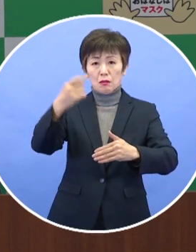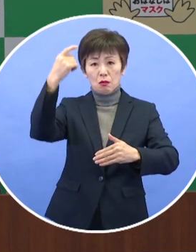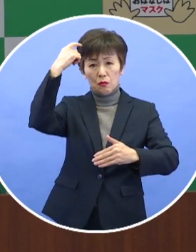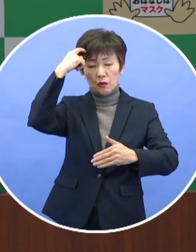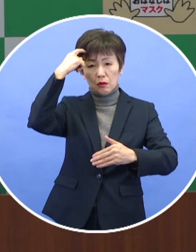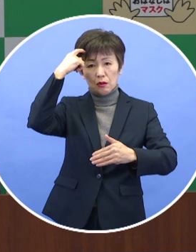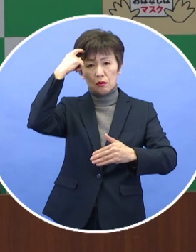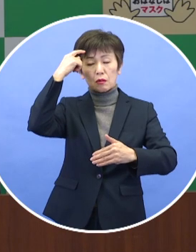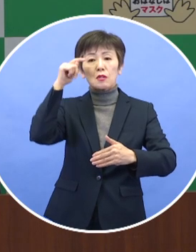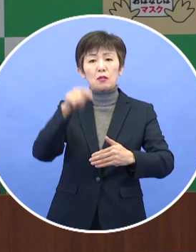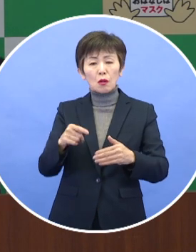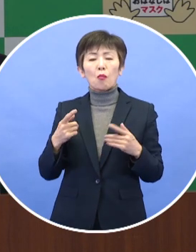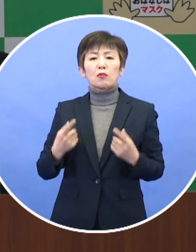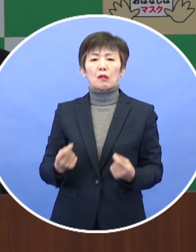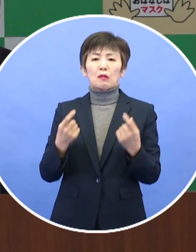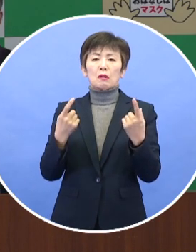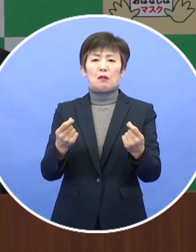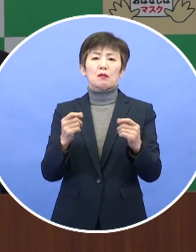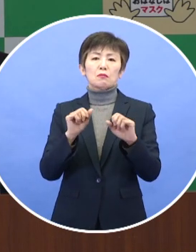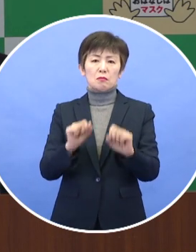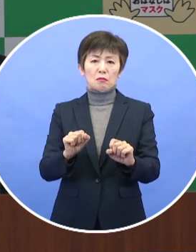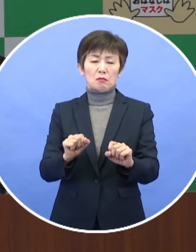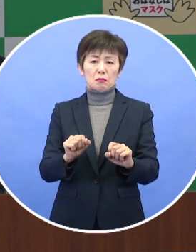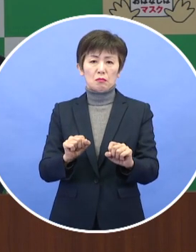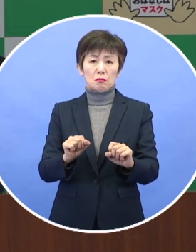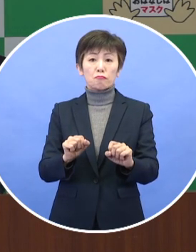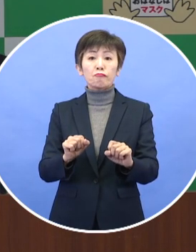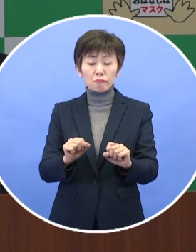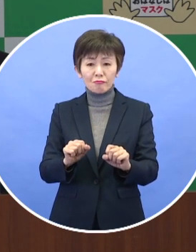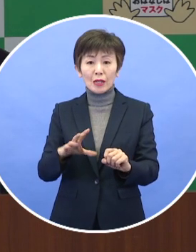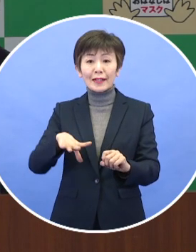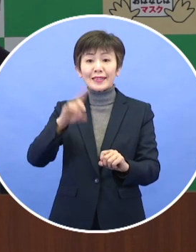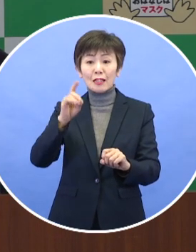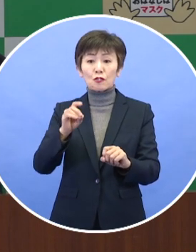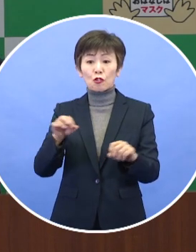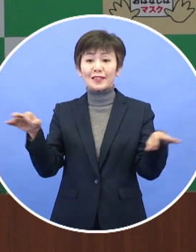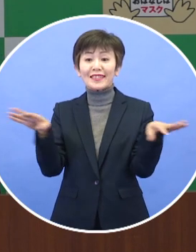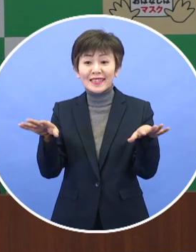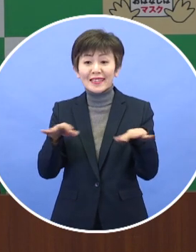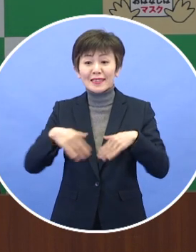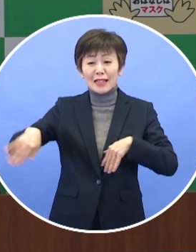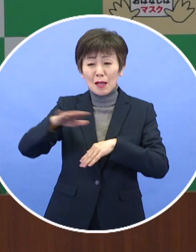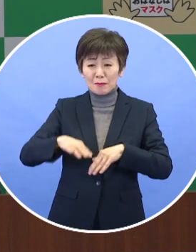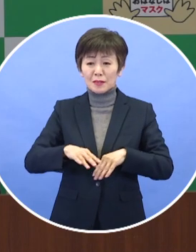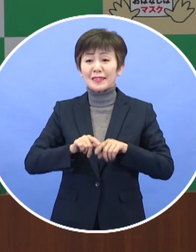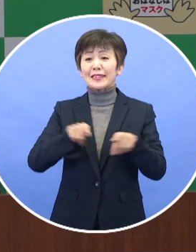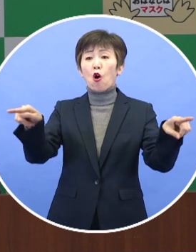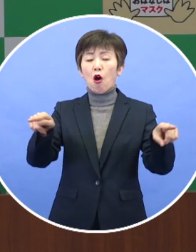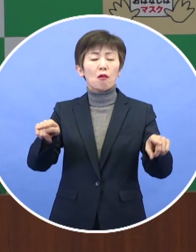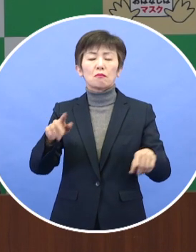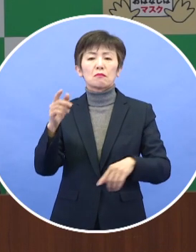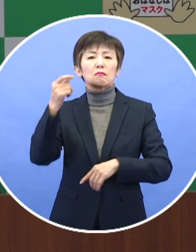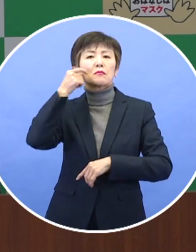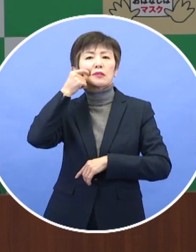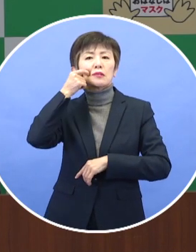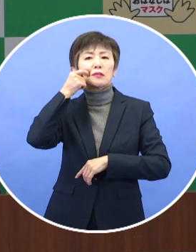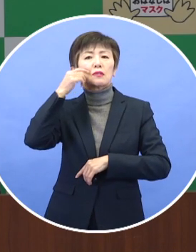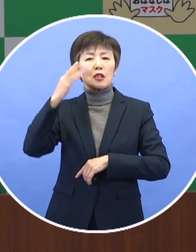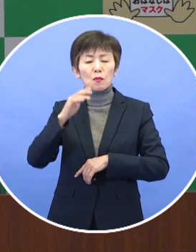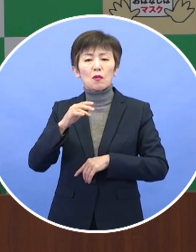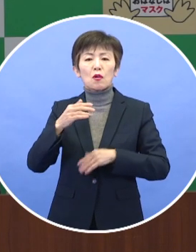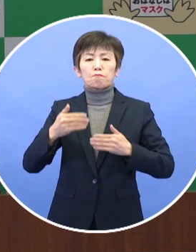決定をしてまいります。少し最初はいきなり全部はできないと思いますが、急ピッチに進めさせていただきます